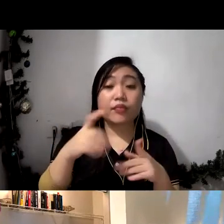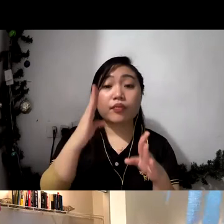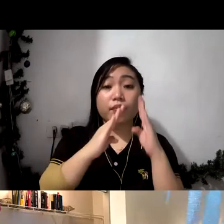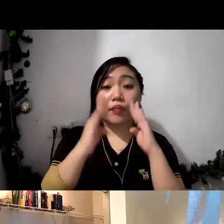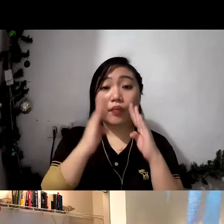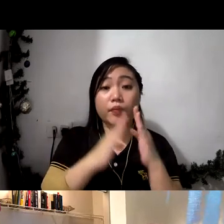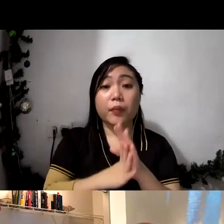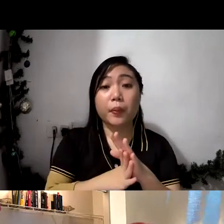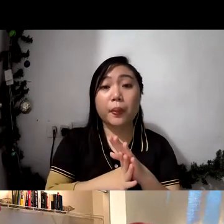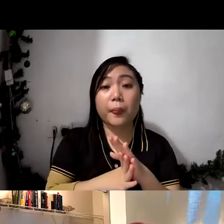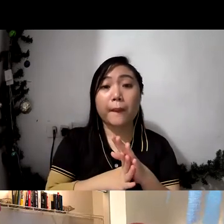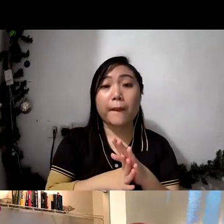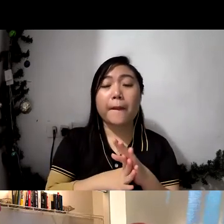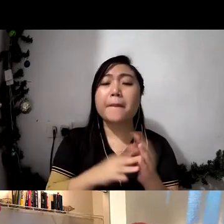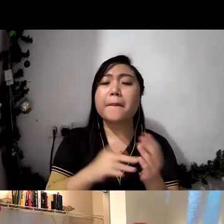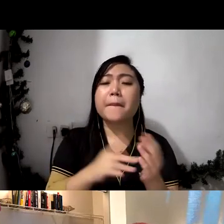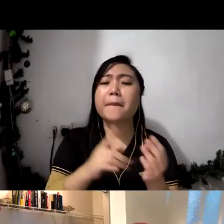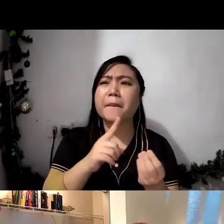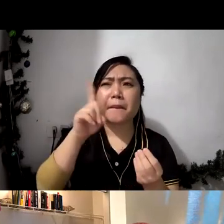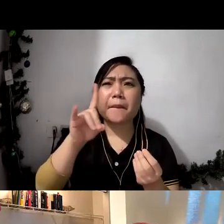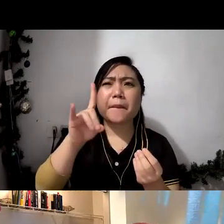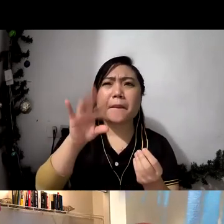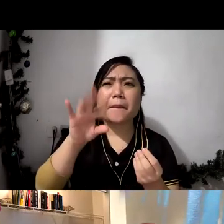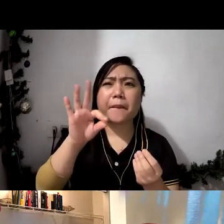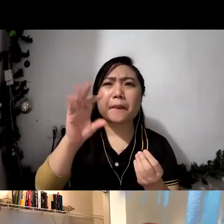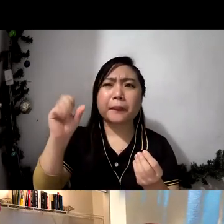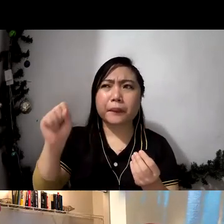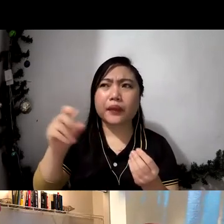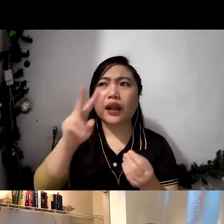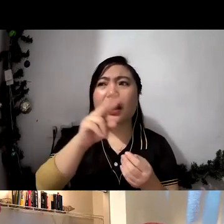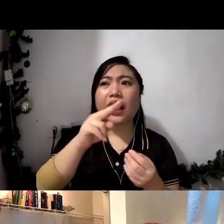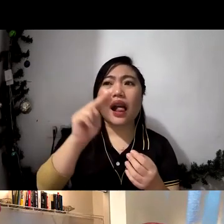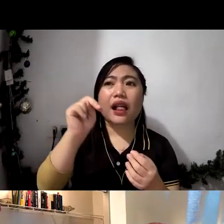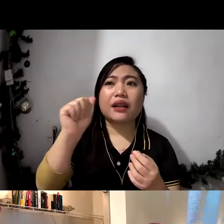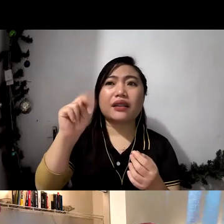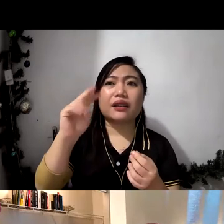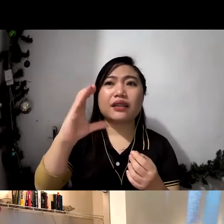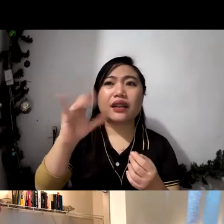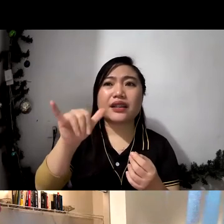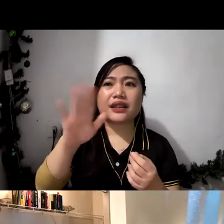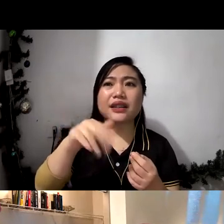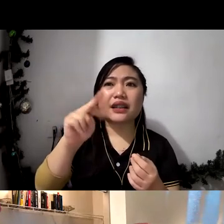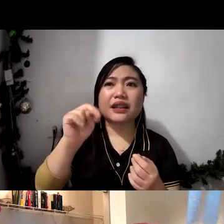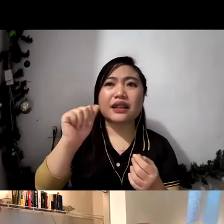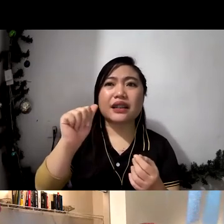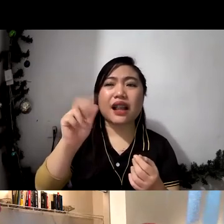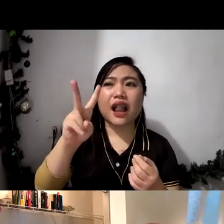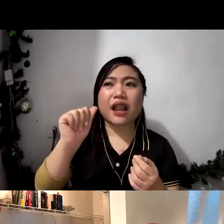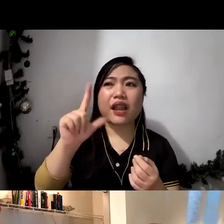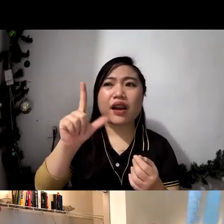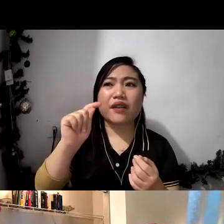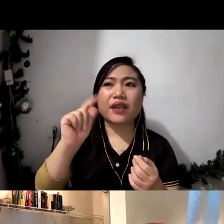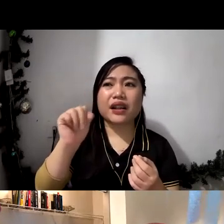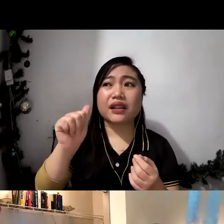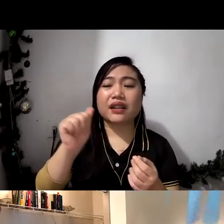si Nancy Navalta, no. Ganun, ano, she knew herself after Lydia De Vega, na napakagaling po na runner, ano,